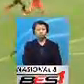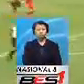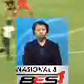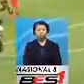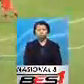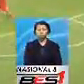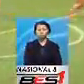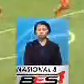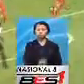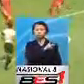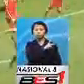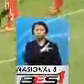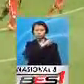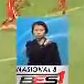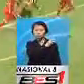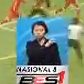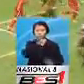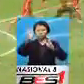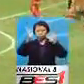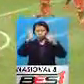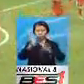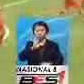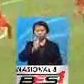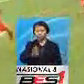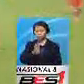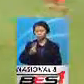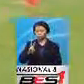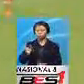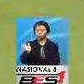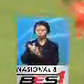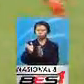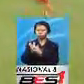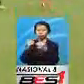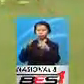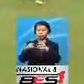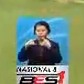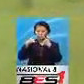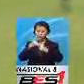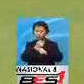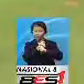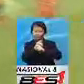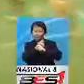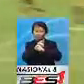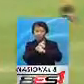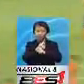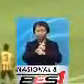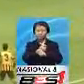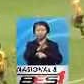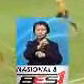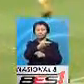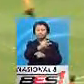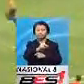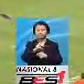Dalam pada itu, Ketua Jurulatih Malaysia B22 Frank BernharDt memuji anak buahnya yang berjaya mengikat Bahrain meskipun